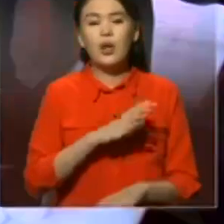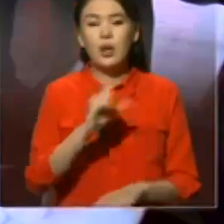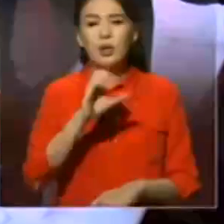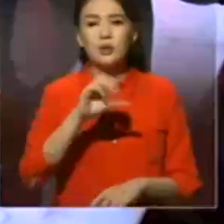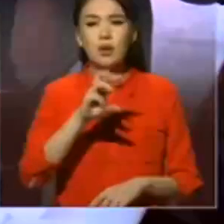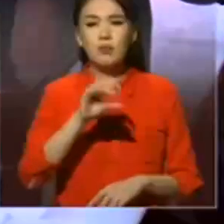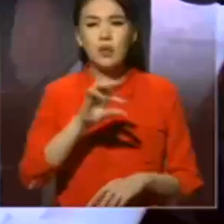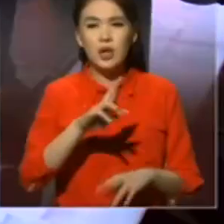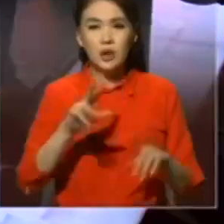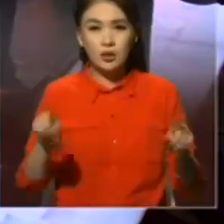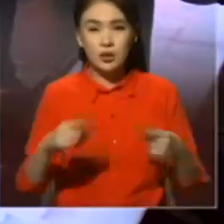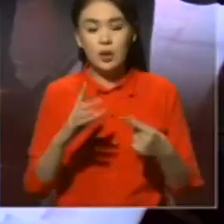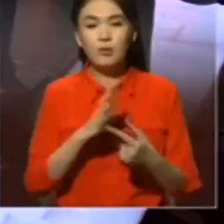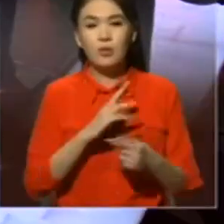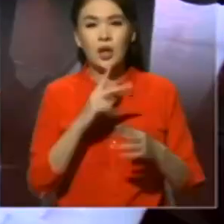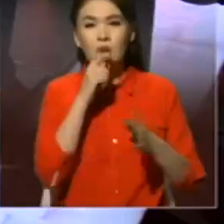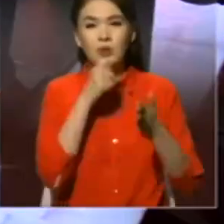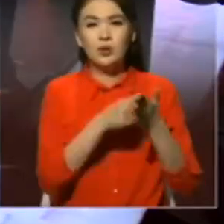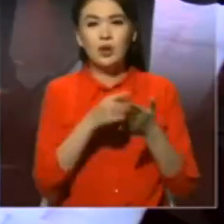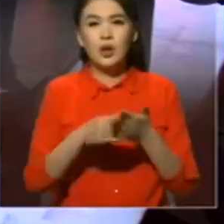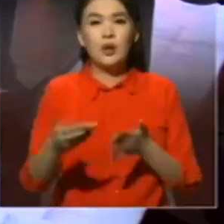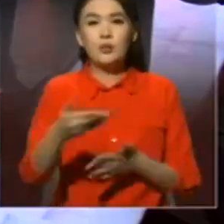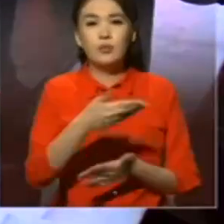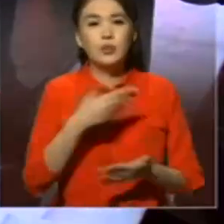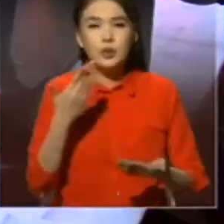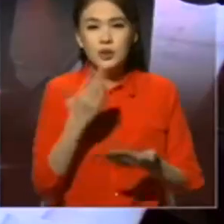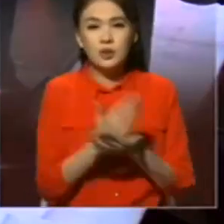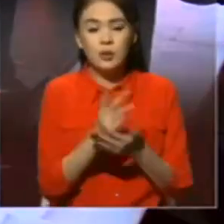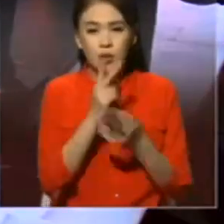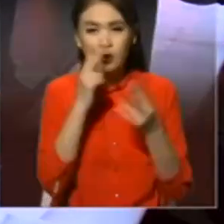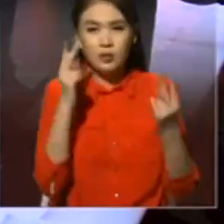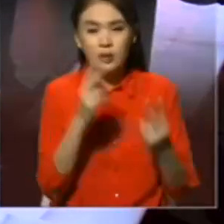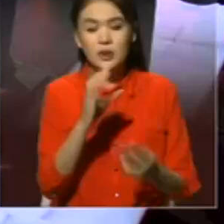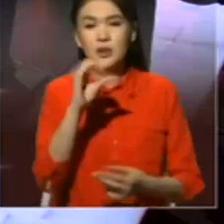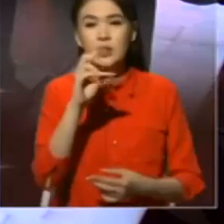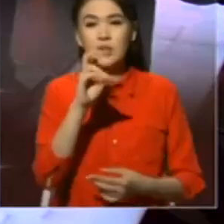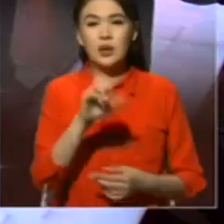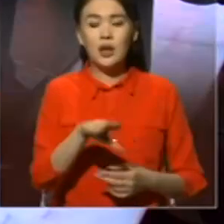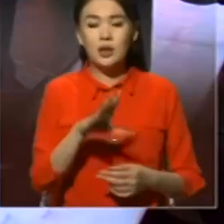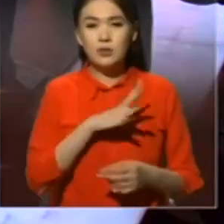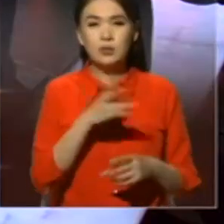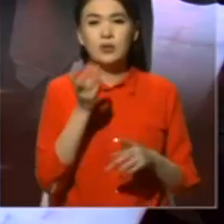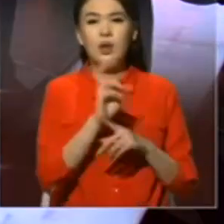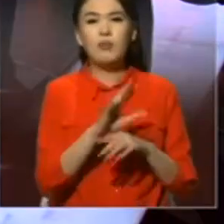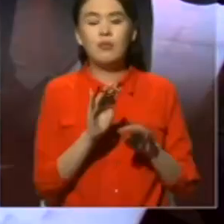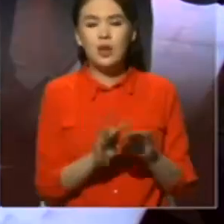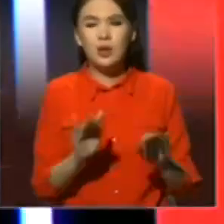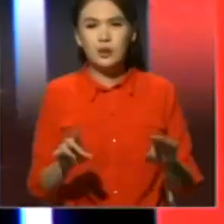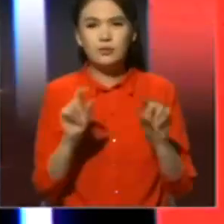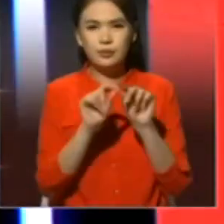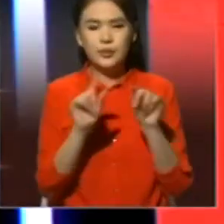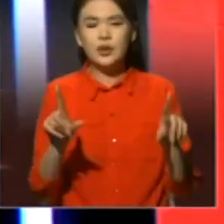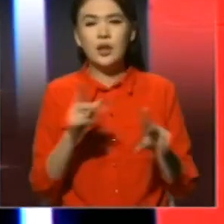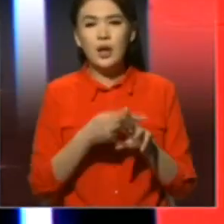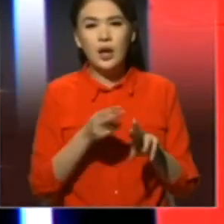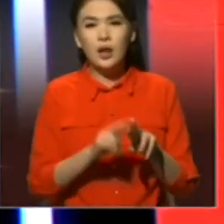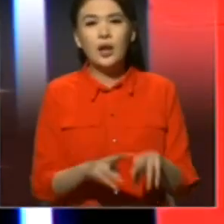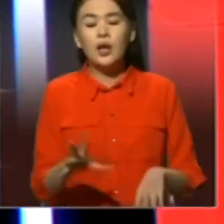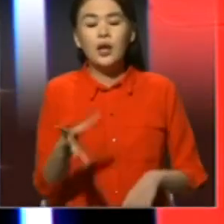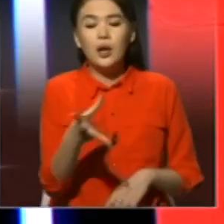құрылған болса, соның жемісін міне бүгін таңда біз көріп отырмыз. Сенатқа бардық, немесе балдарымыз мектепке барып отыр.